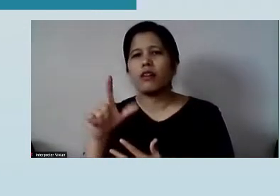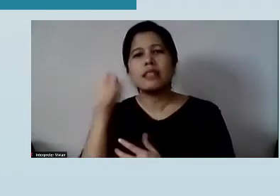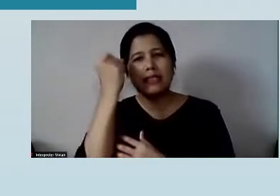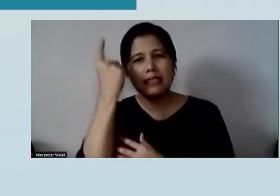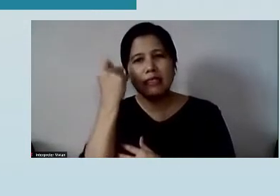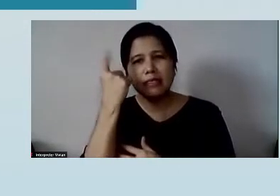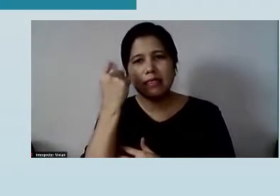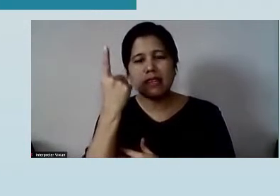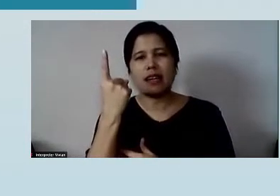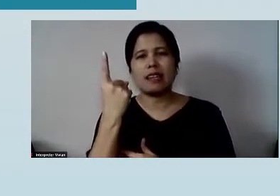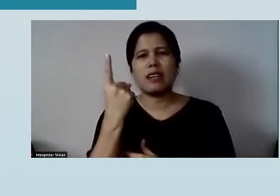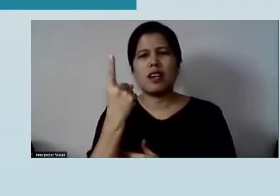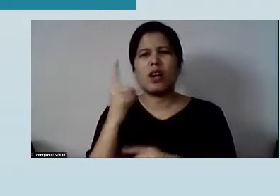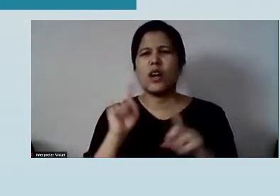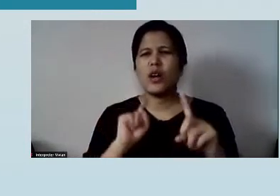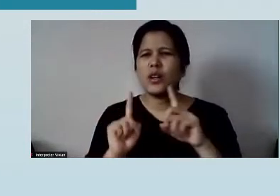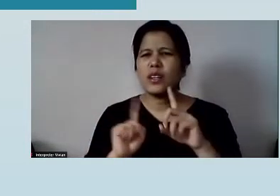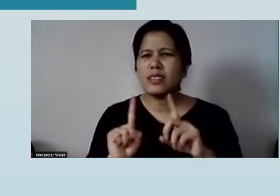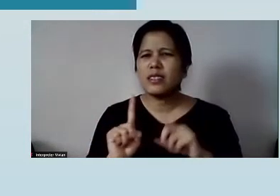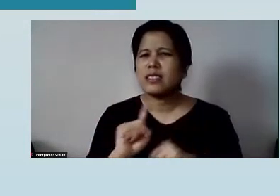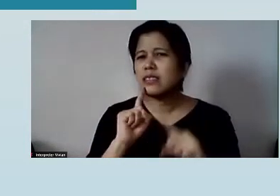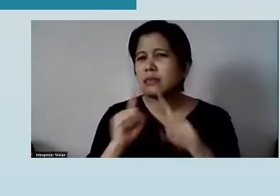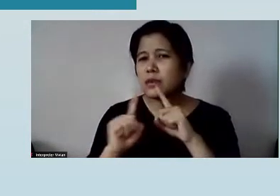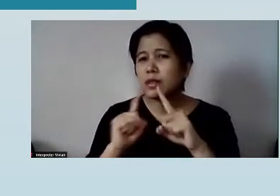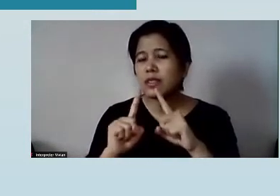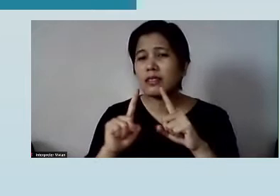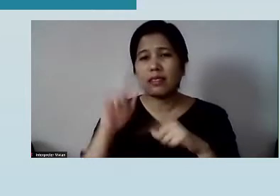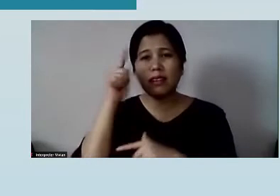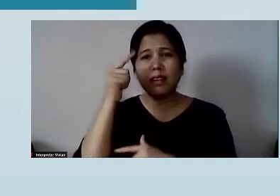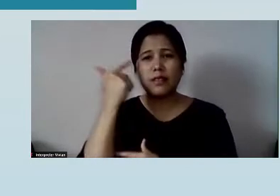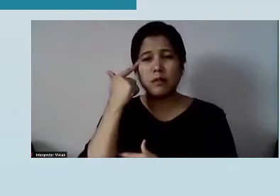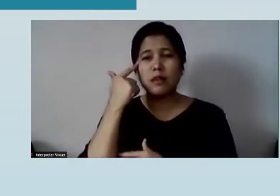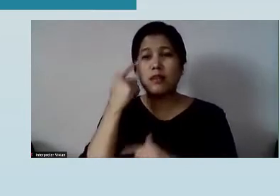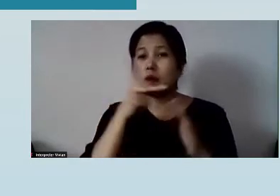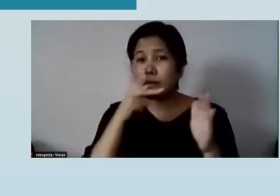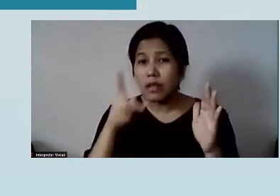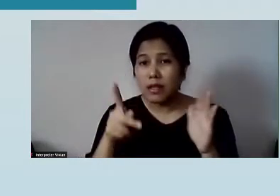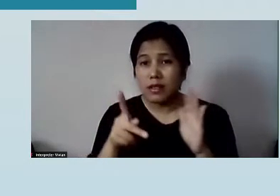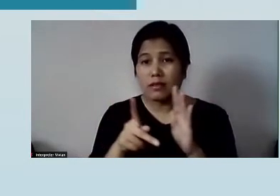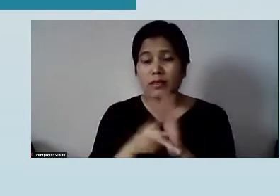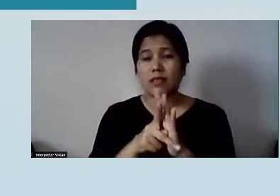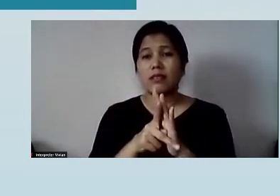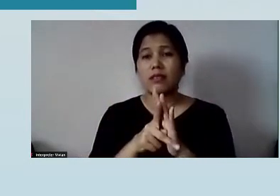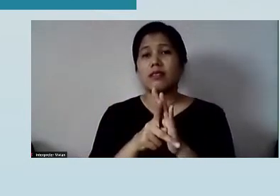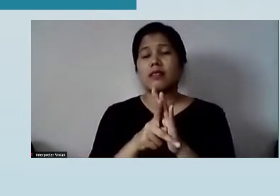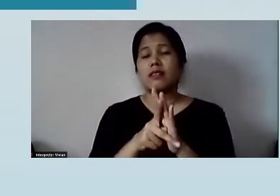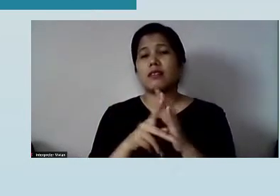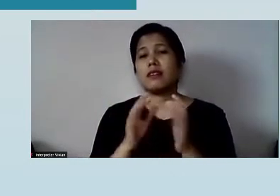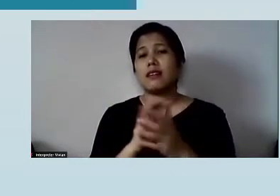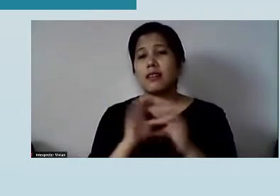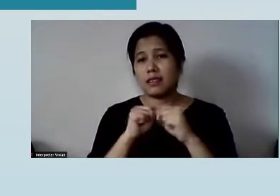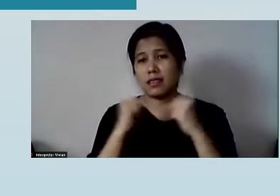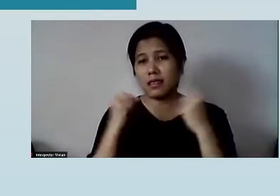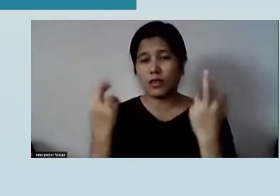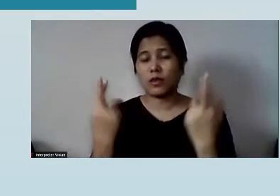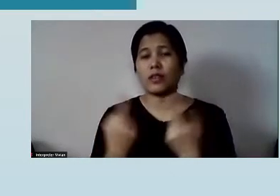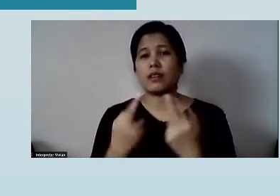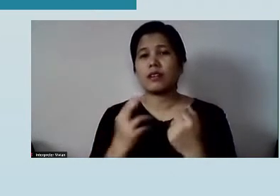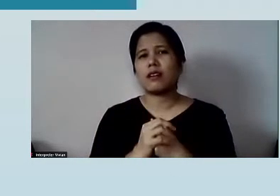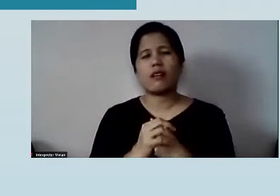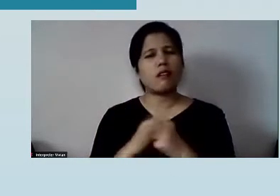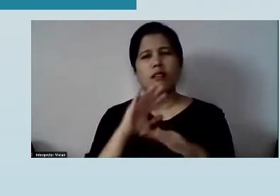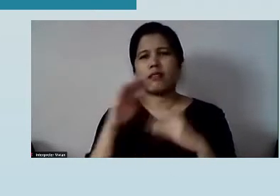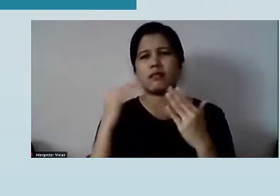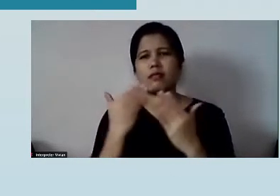naiintindihan nila kung ano yung mga pinag-uusapan sa ating gobyerno, sa pribadong sector, and all over the world. No? Pagdating sa hindi